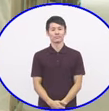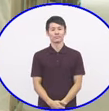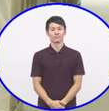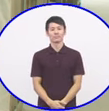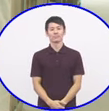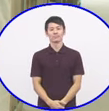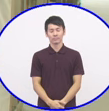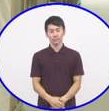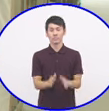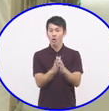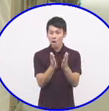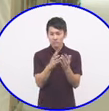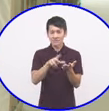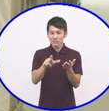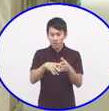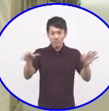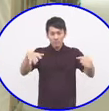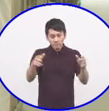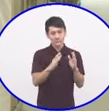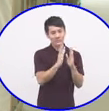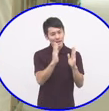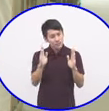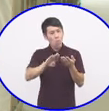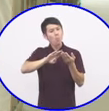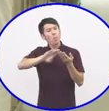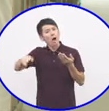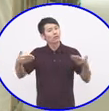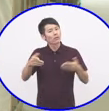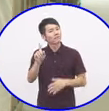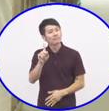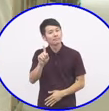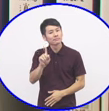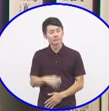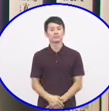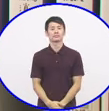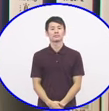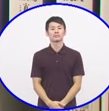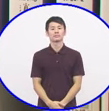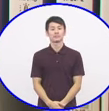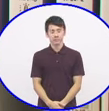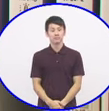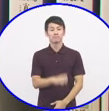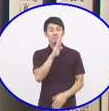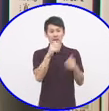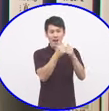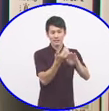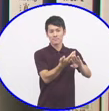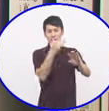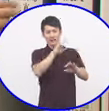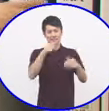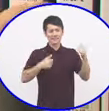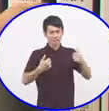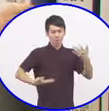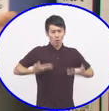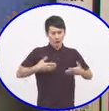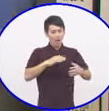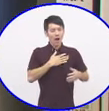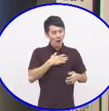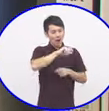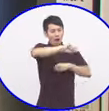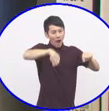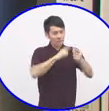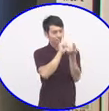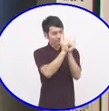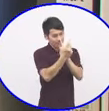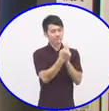図書や資料を集めたり整理したり、それ以外のお仕事もあるんですか。 はい、議員が市の仕事について